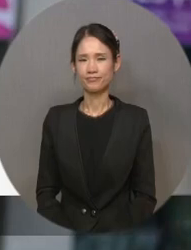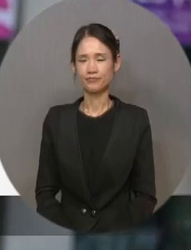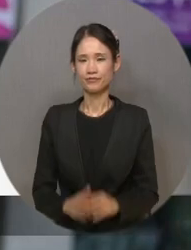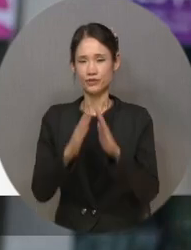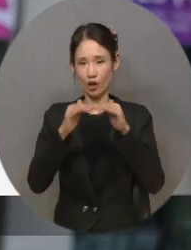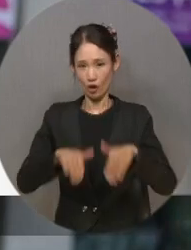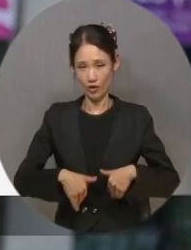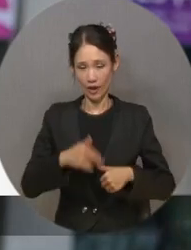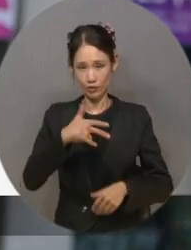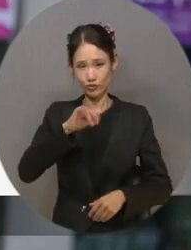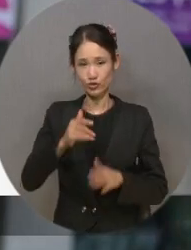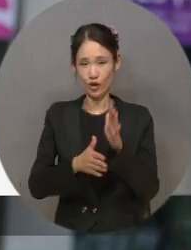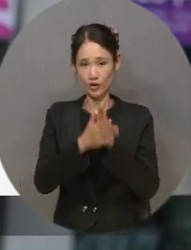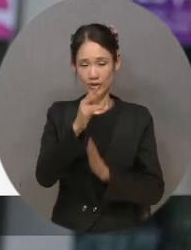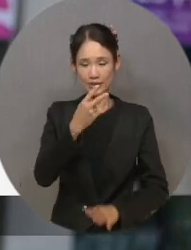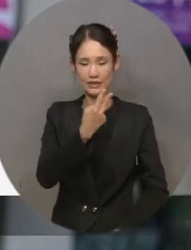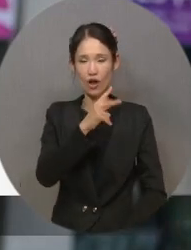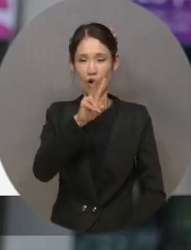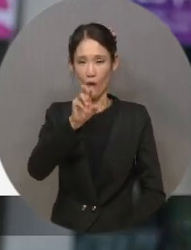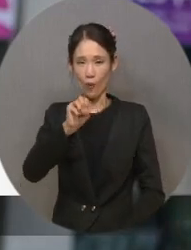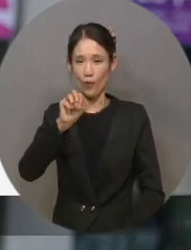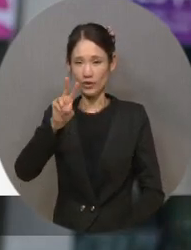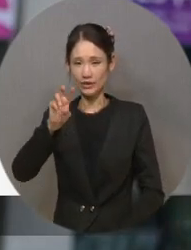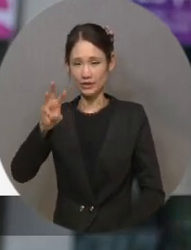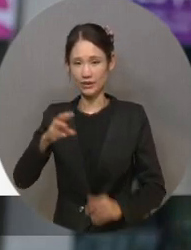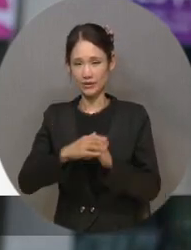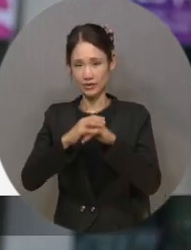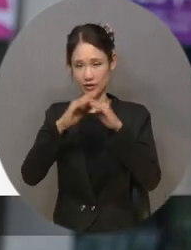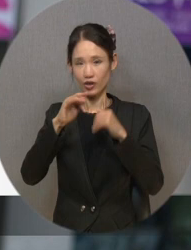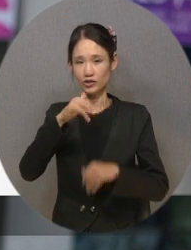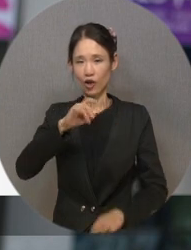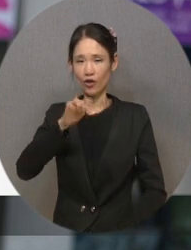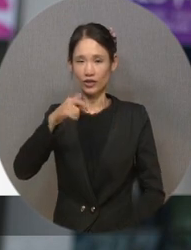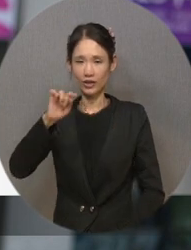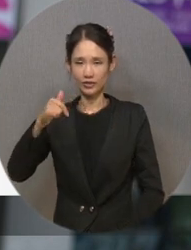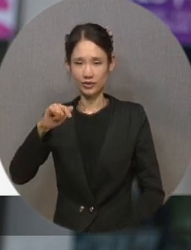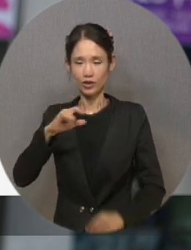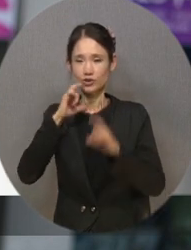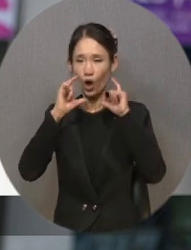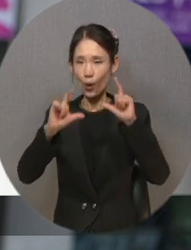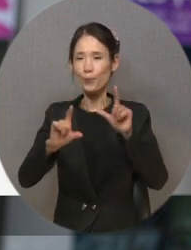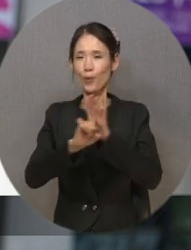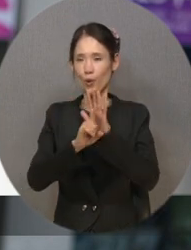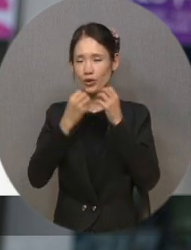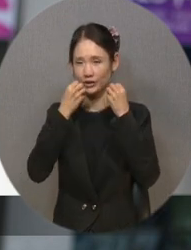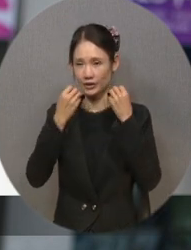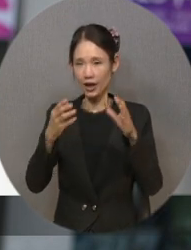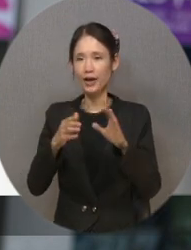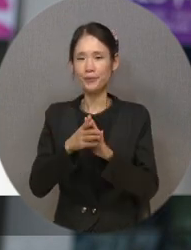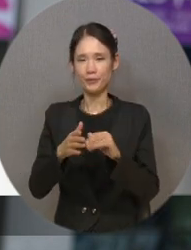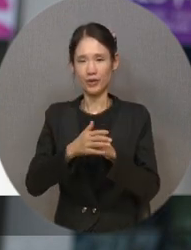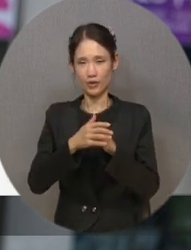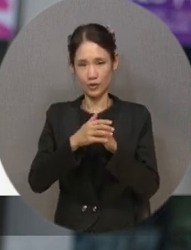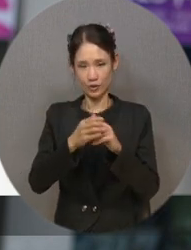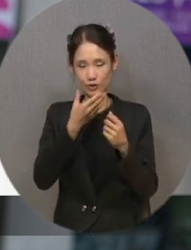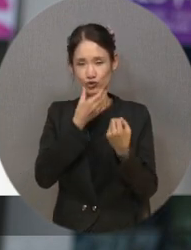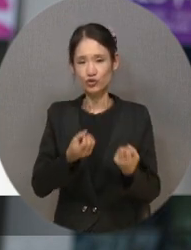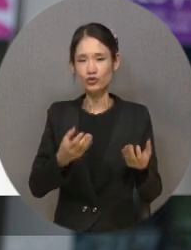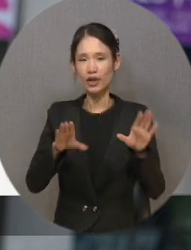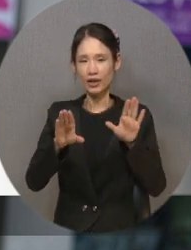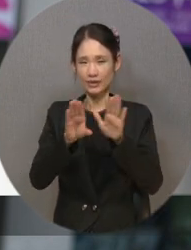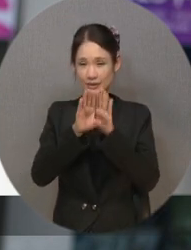전남 순천시가 2023 세계유산축전 서남사 순천갯벌 선포식을 열고 본격적인 축제의 서막을